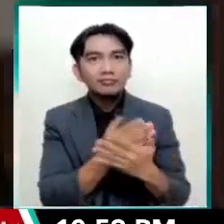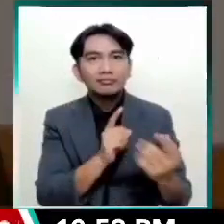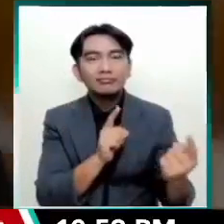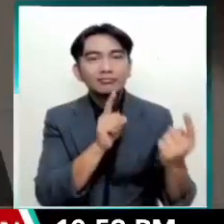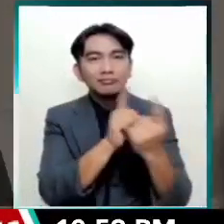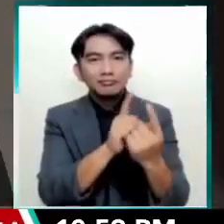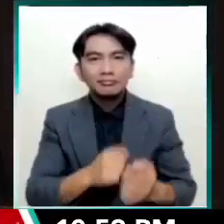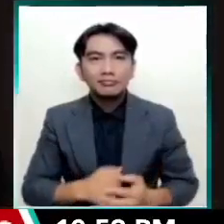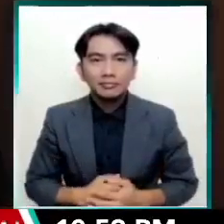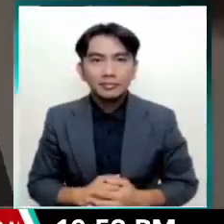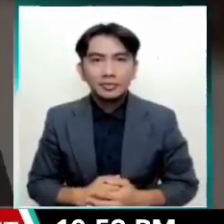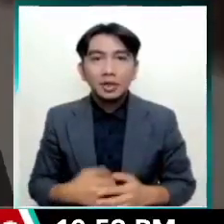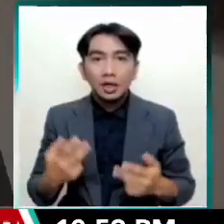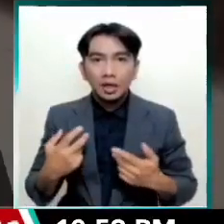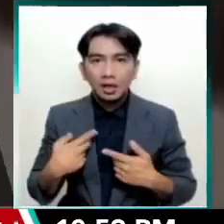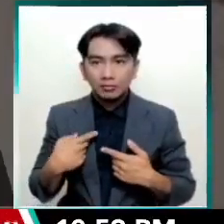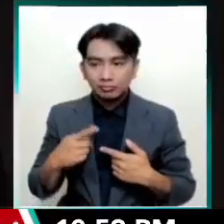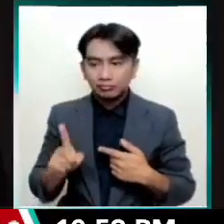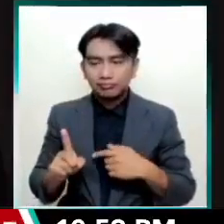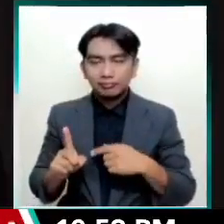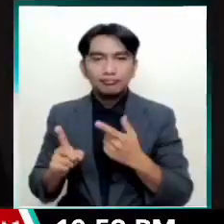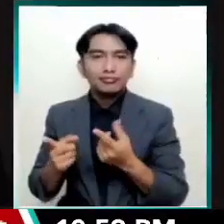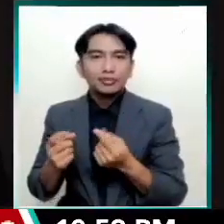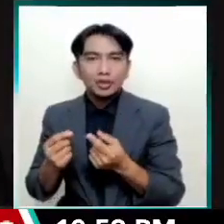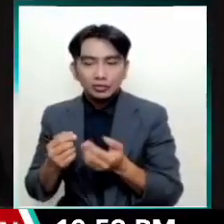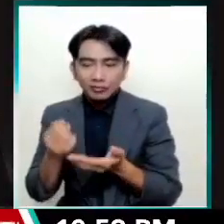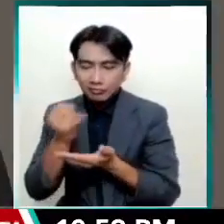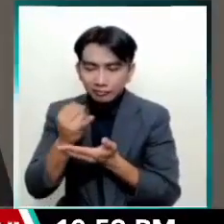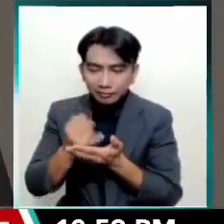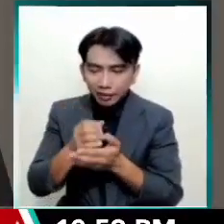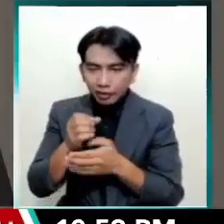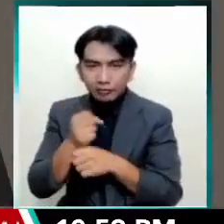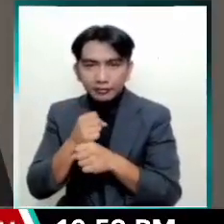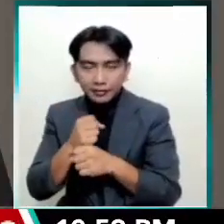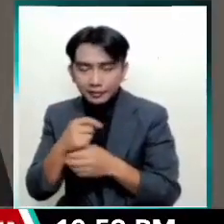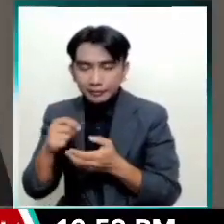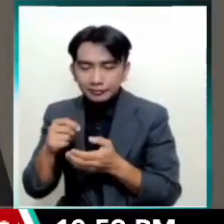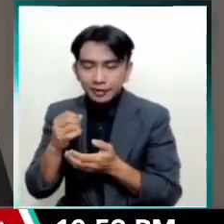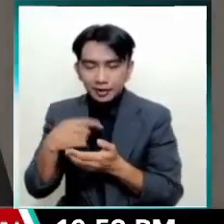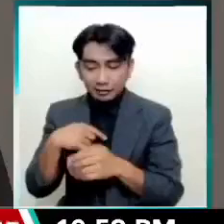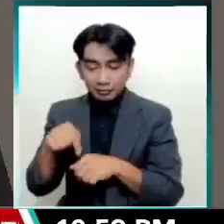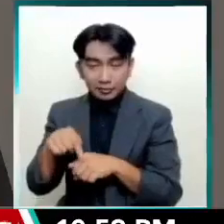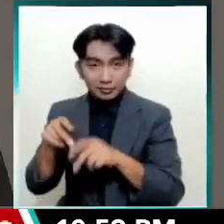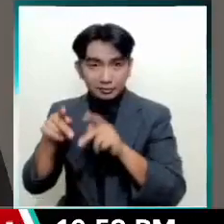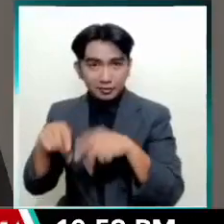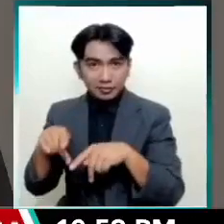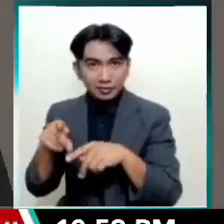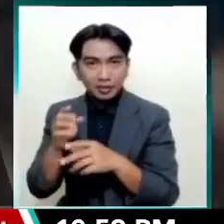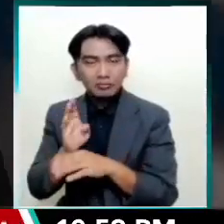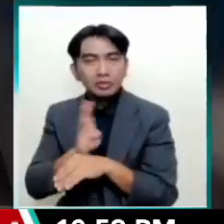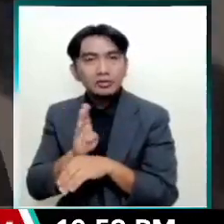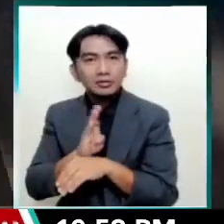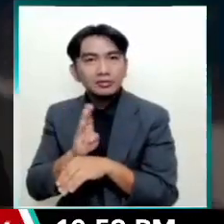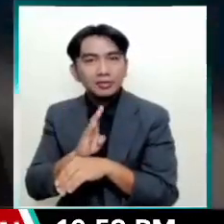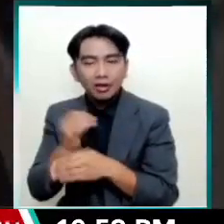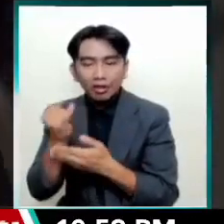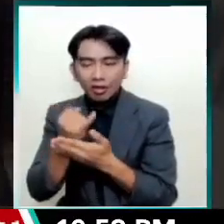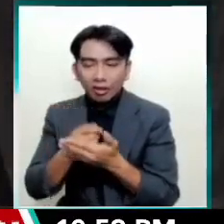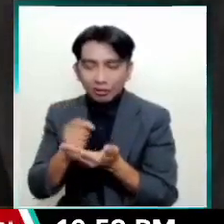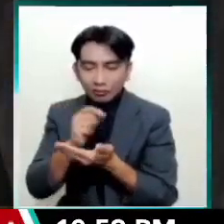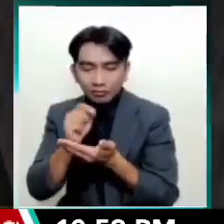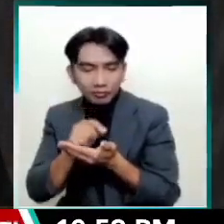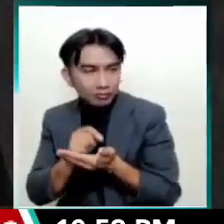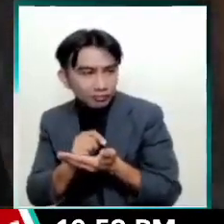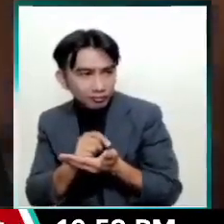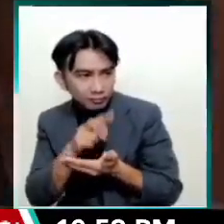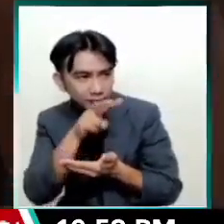Sa isang sulok ng mga cafe o di kaya'y kainan, busy ang artist na si Charlie Estrella. On-the-spot portraits para